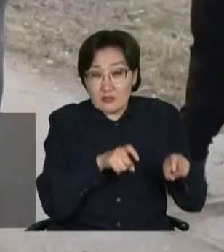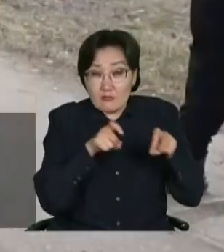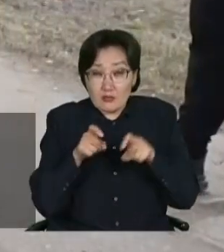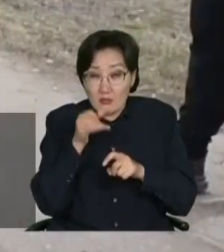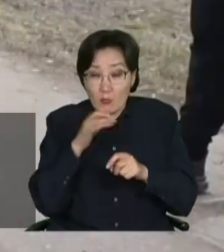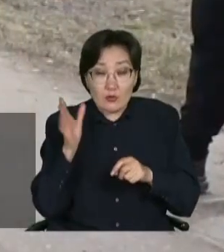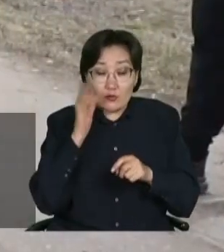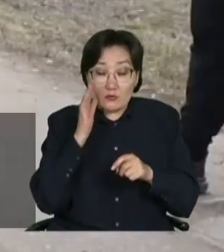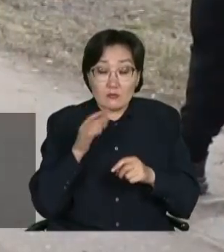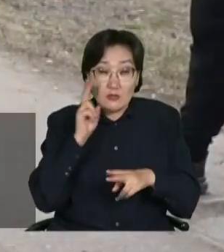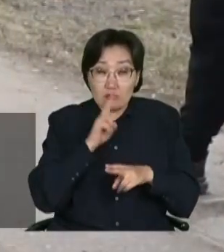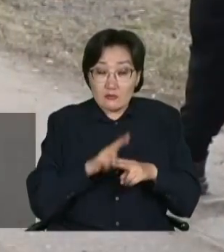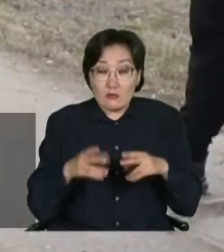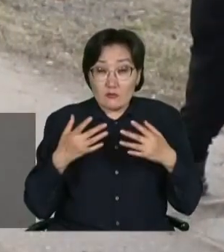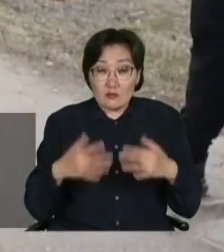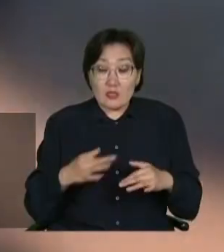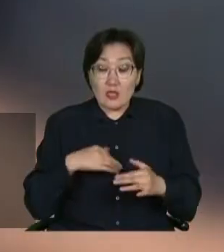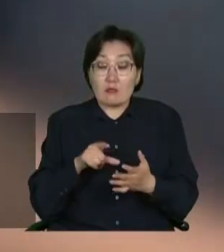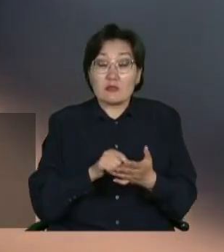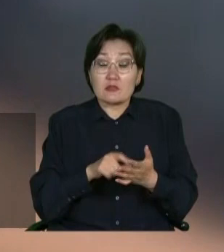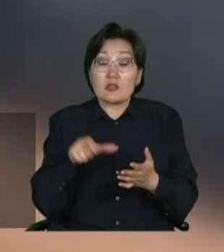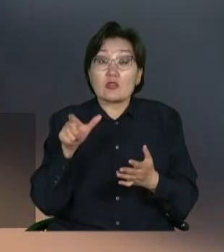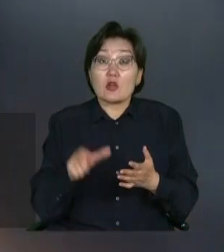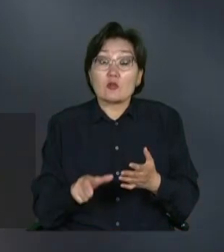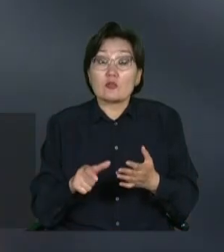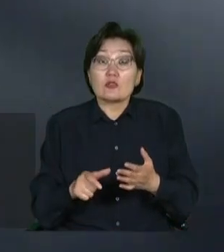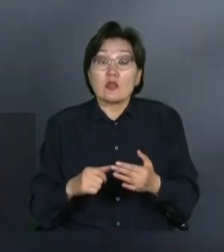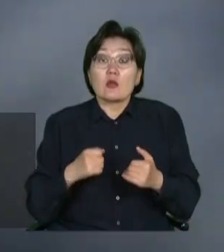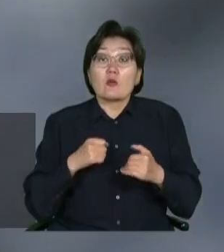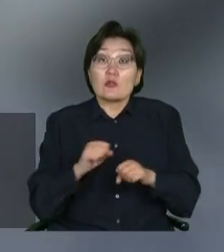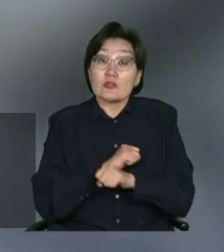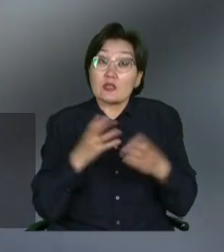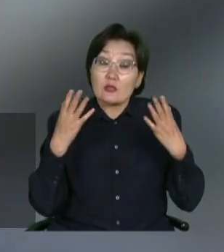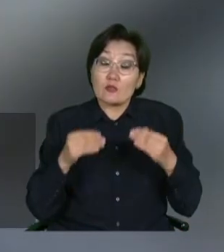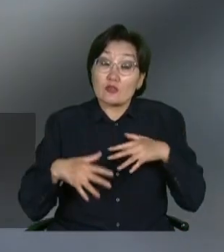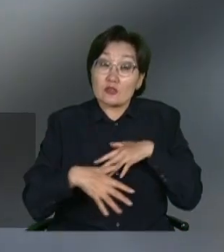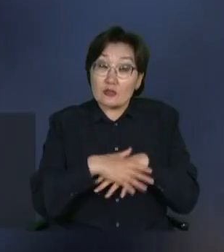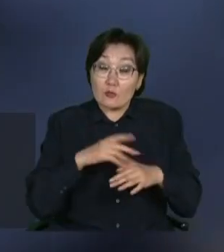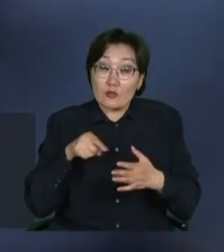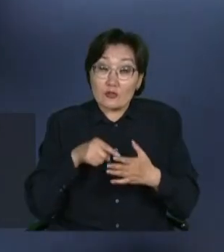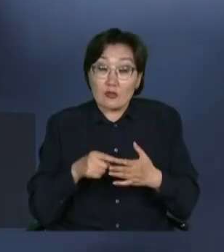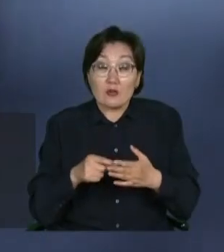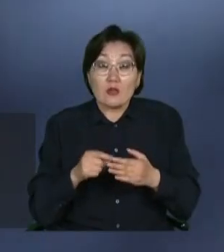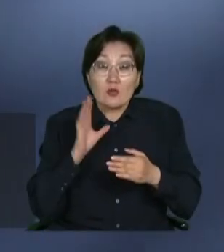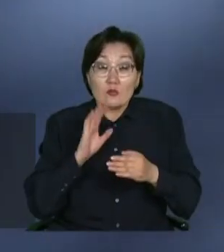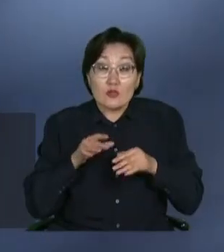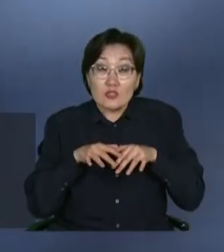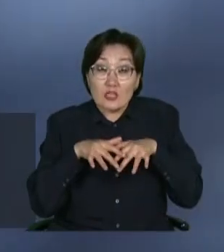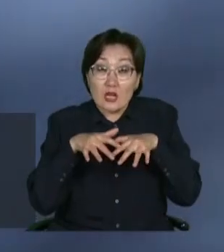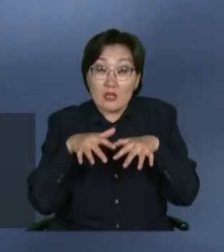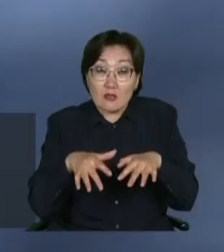все, ничего у меня нет, я пенсионерка. По злой иронии, в выходные дни жители города, в который пришла талая вода, остались